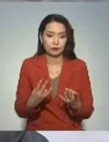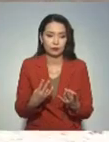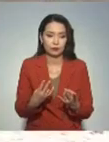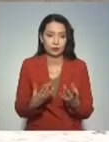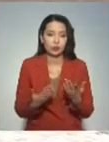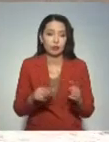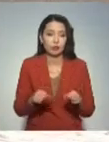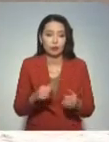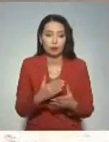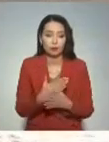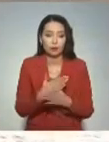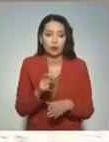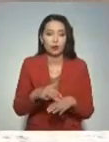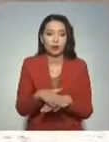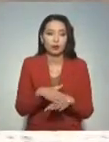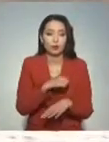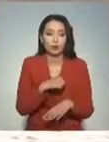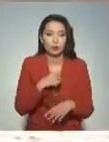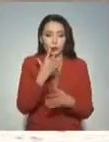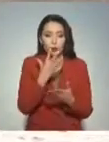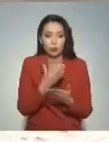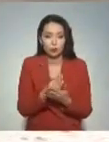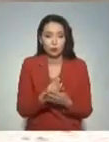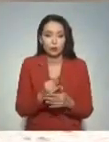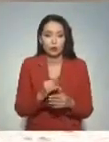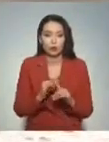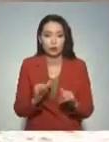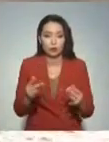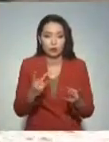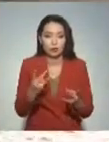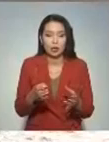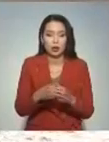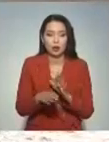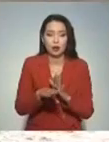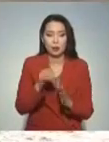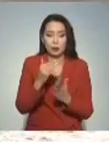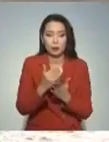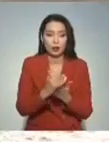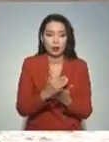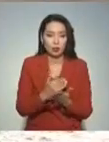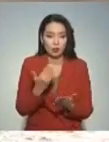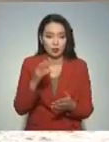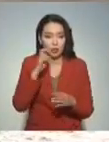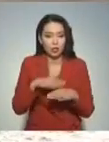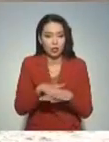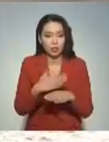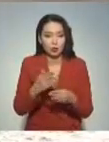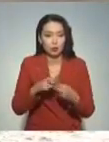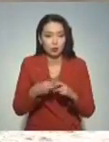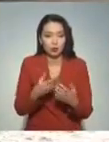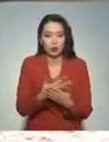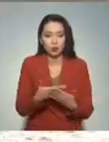берсе. Халықты өзіне көп тарту үшін Аманат партиясы сайлауалды бағдарламасында неғұрлым көкейтесті мәселелерді